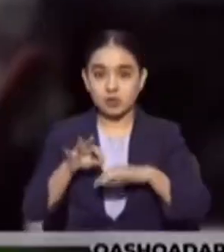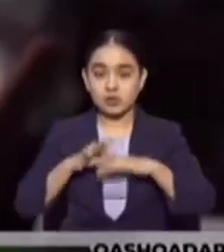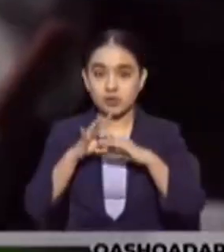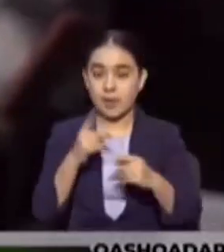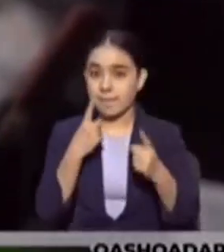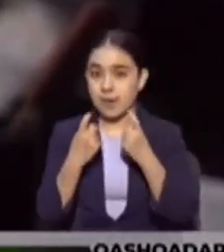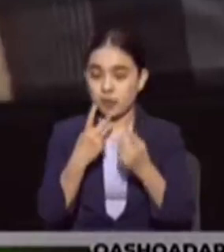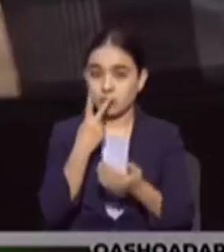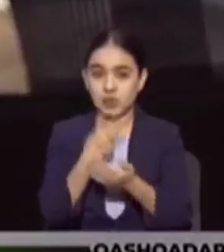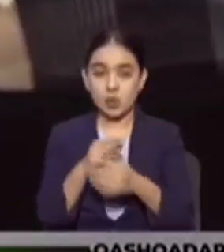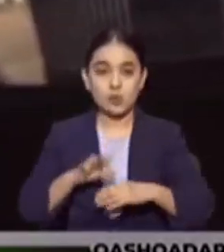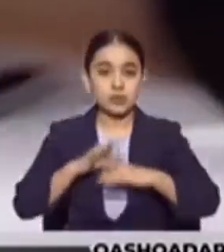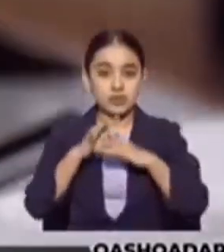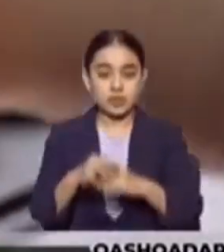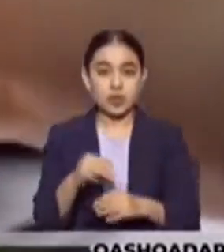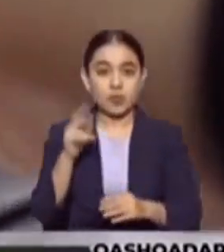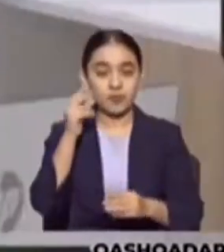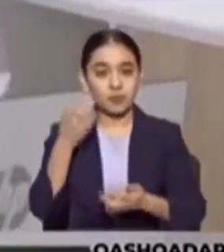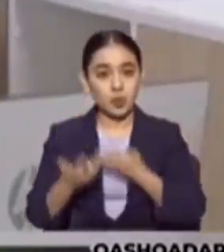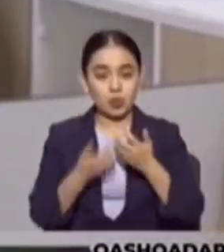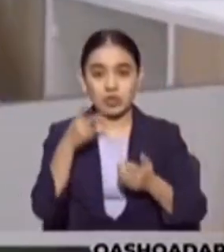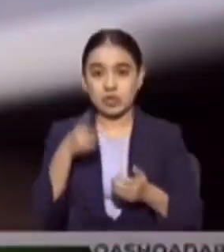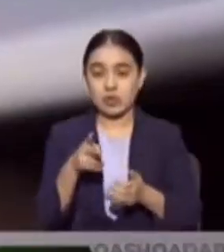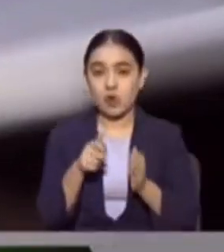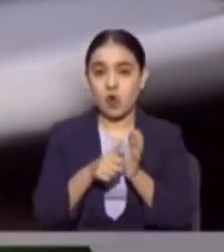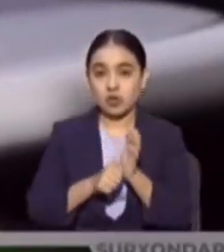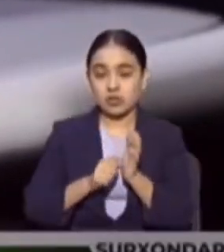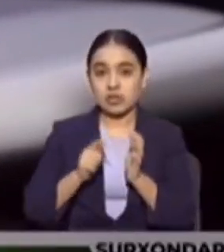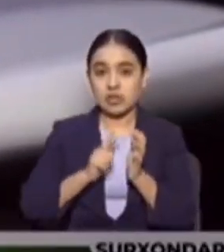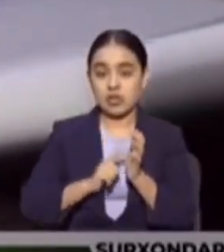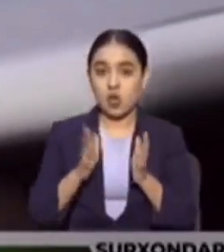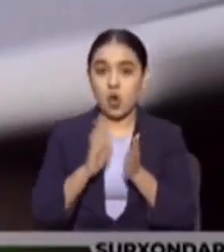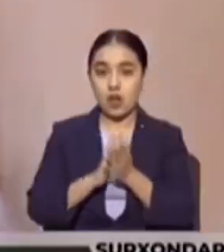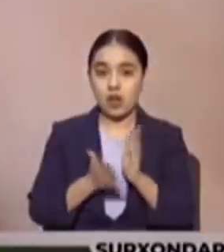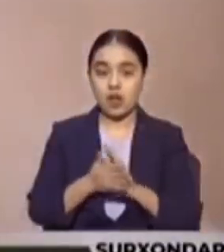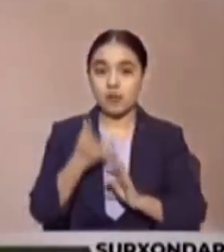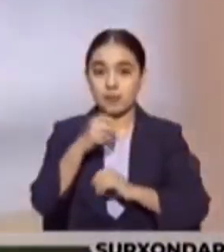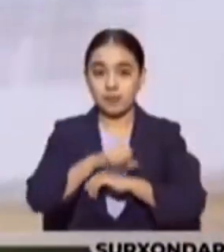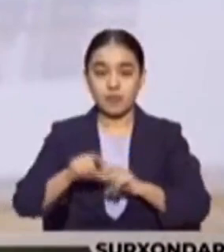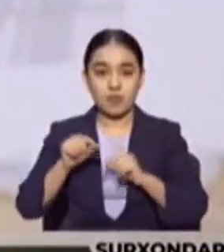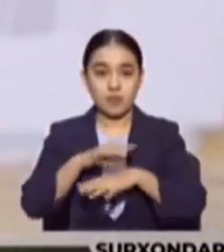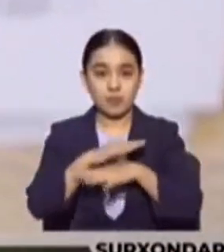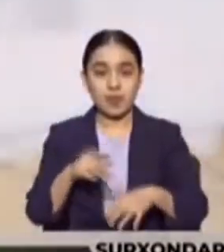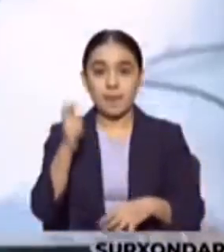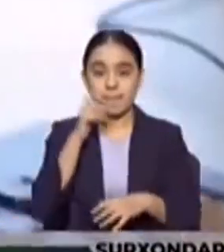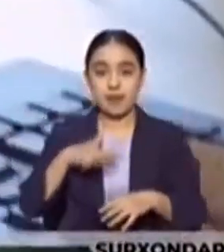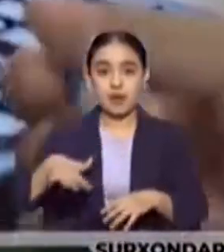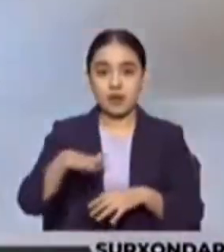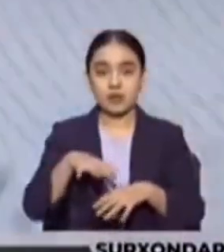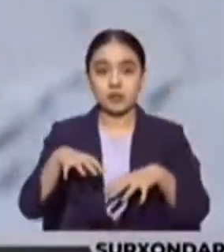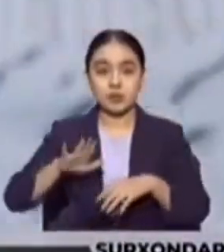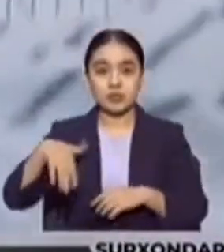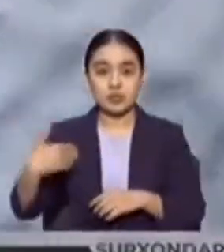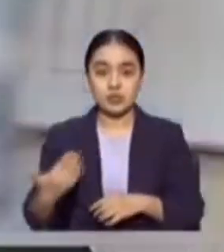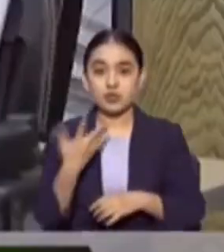qo'yilyapti. Ma'lumotlarga ko'ra, o'tkazilgan o'rganishlarda 2607 ta holatda fuqarolar xorijda bo'lmasa-da, mahalla fuqarolar yig'inlari